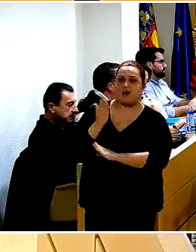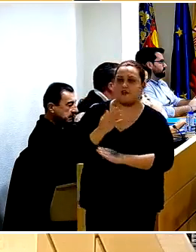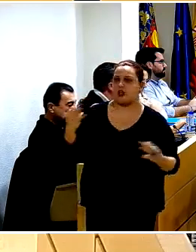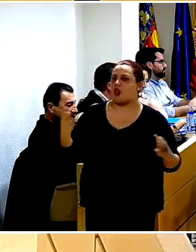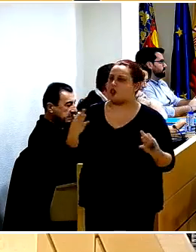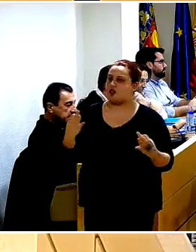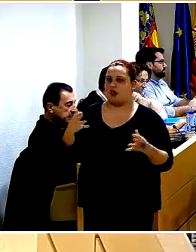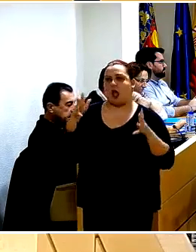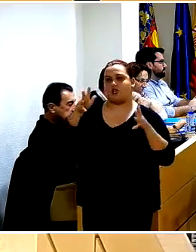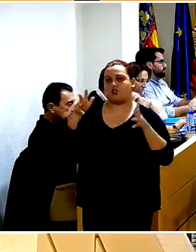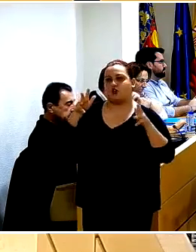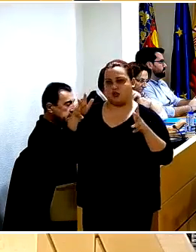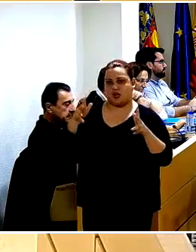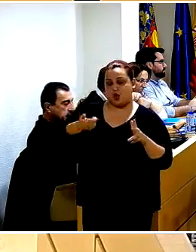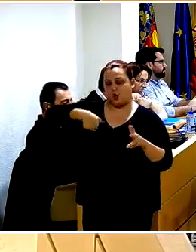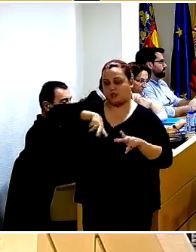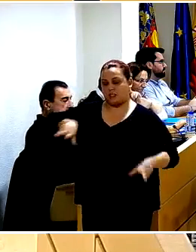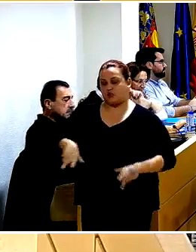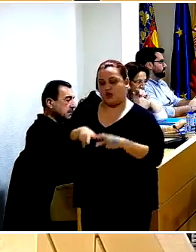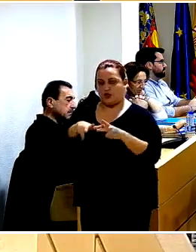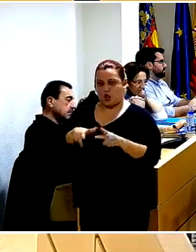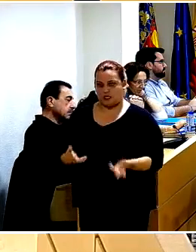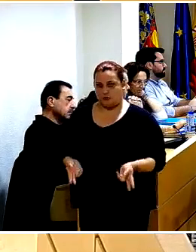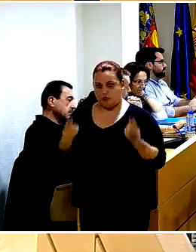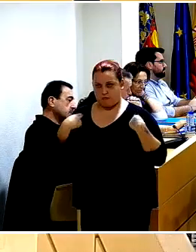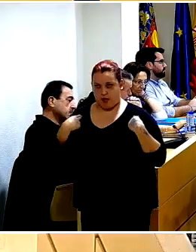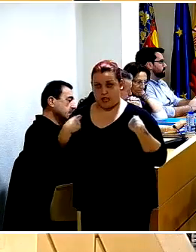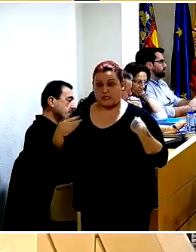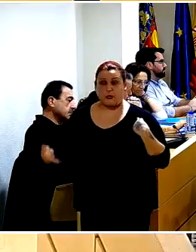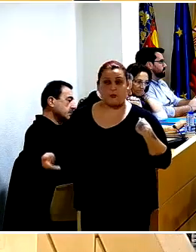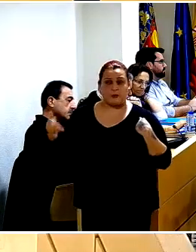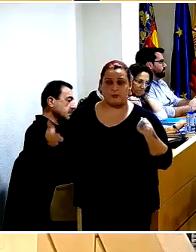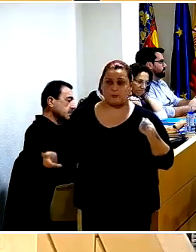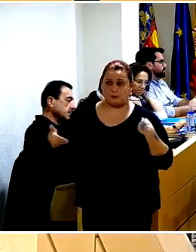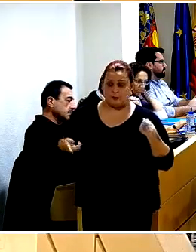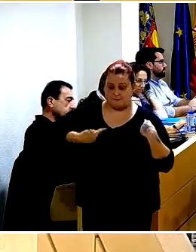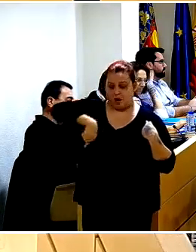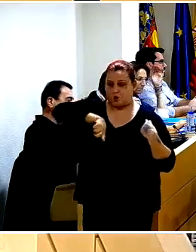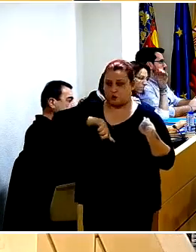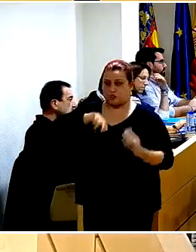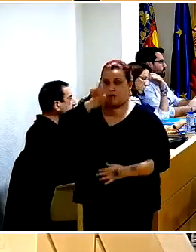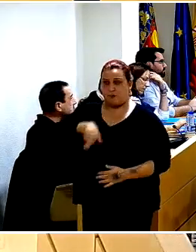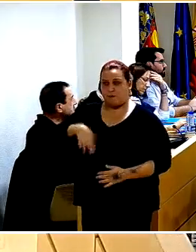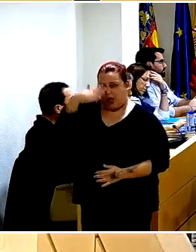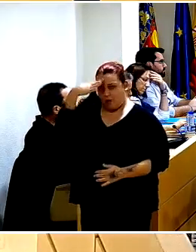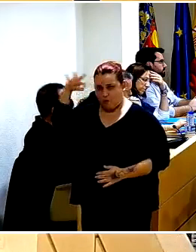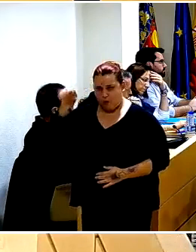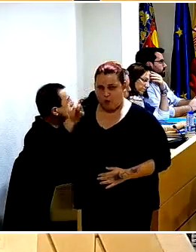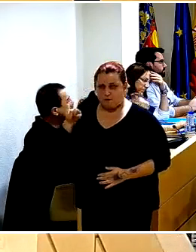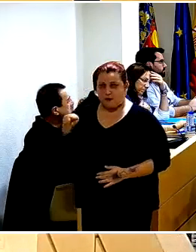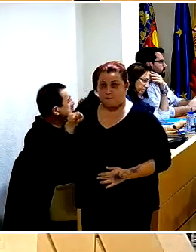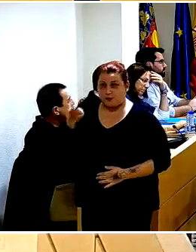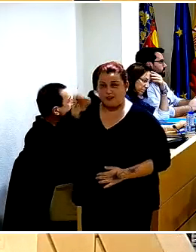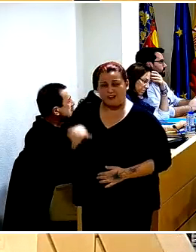assessoria de les nostres associacions locals, tan importants per nosaltres i per Paiporta. I justament per la